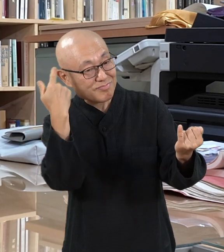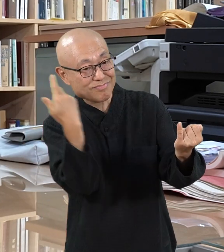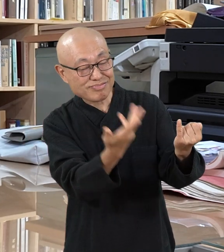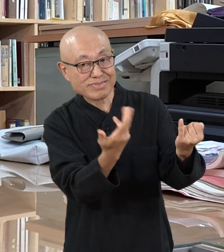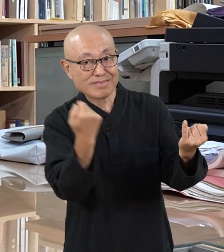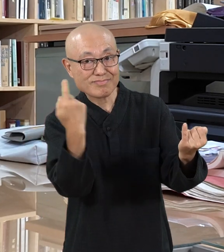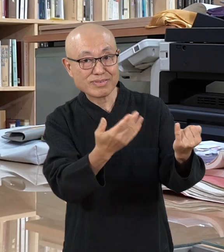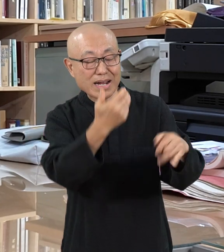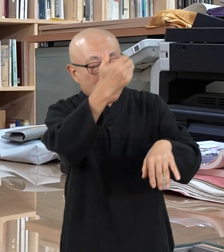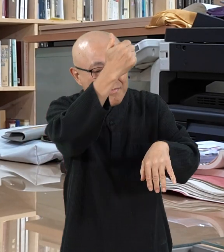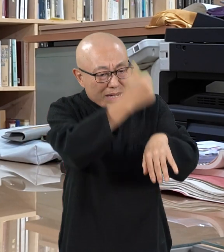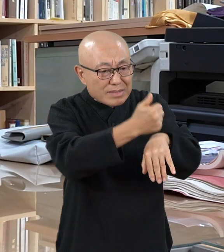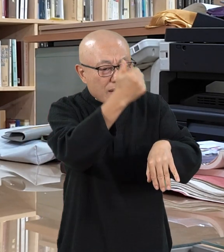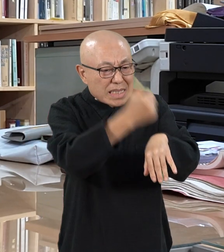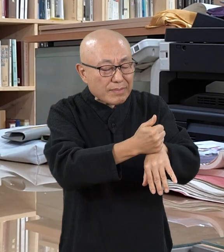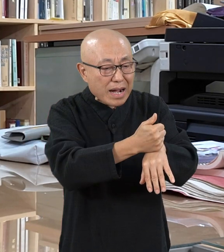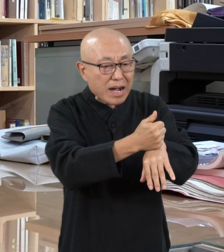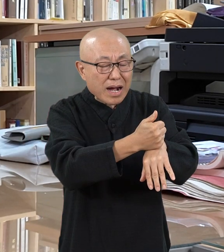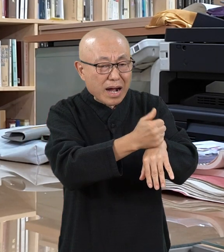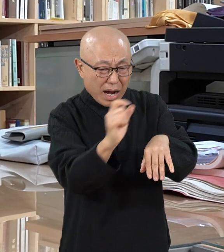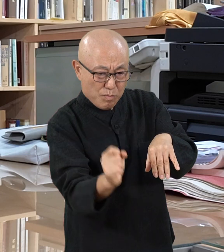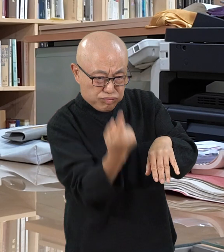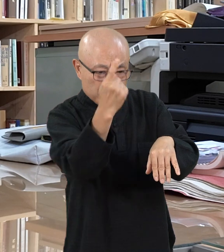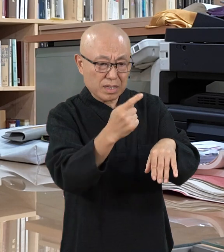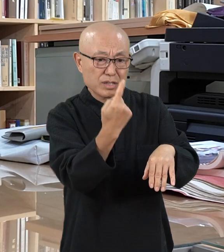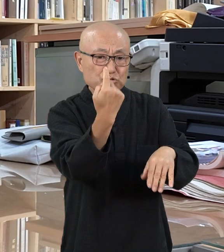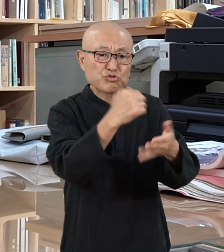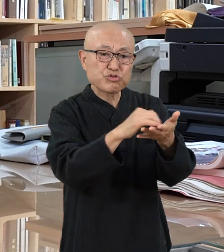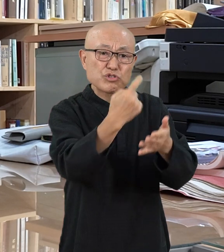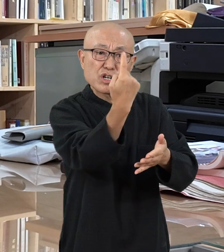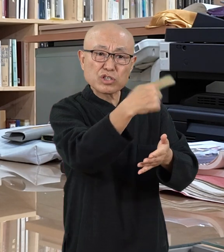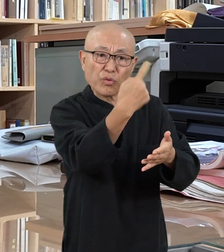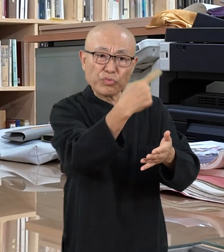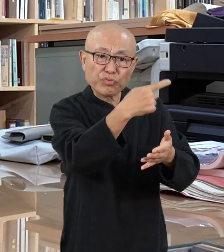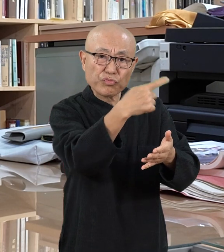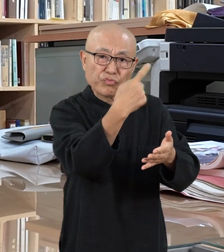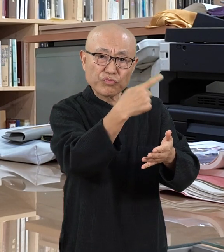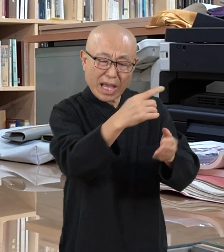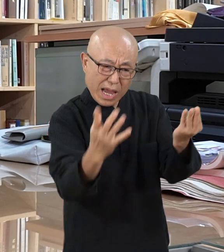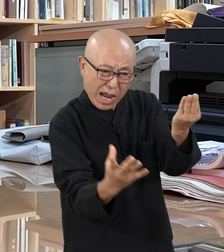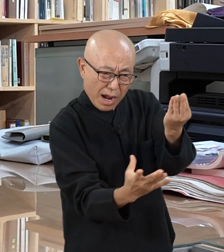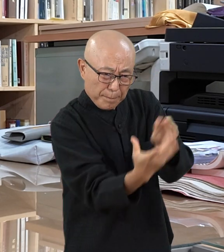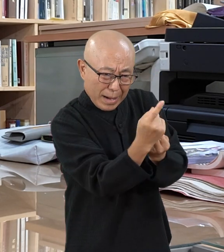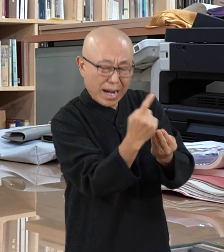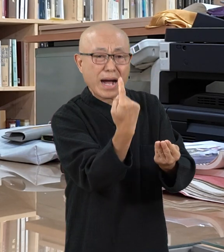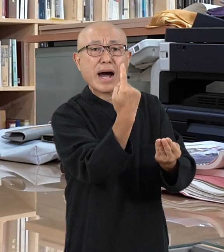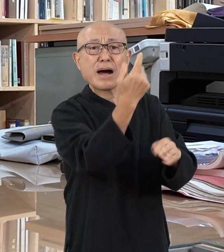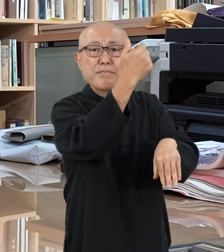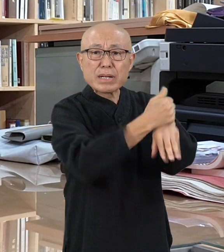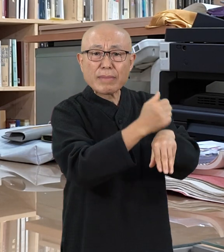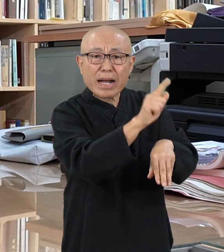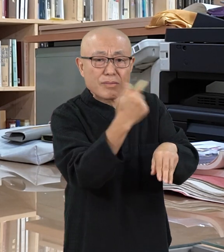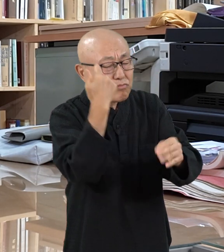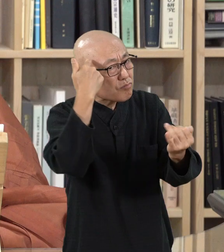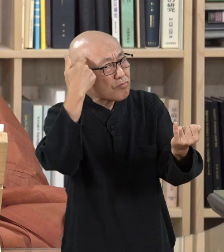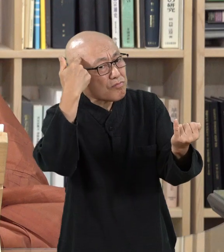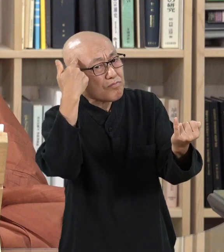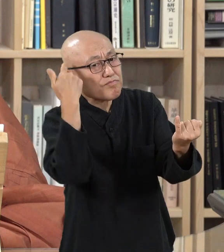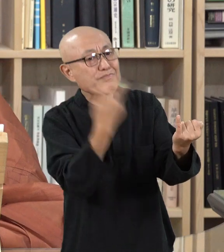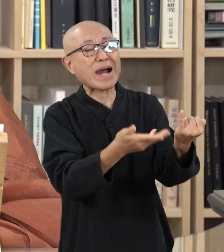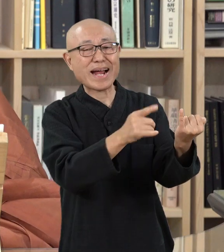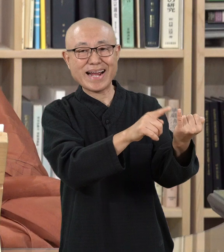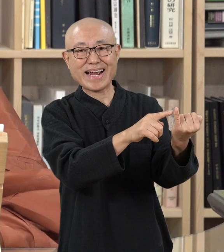수행자에게 하나는 무엇이냐? 1000개가 있기 위해서는 하나가 근본인데 그것은 무엇인가? 이렇게 질문을